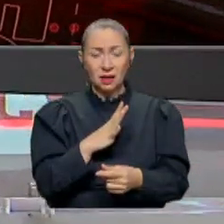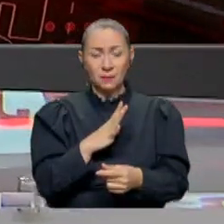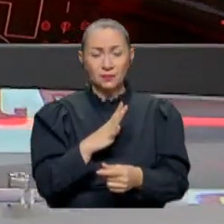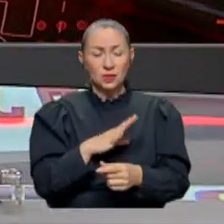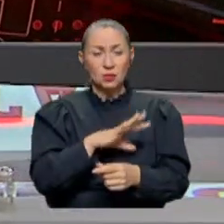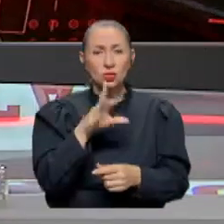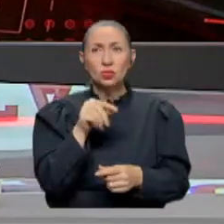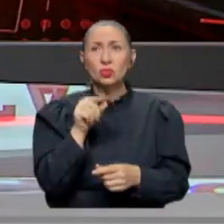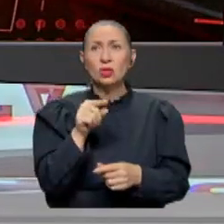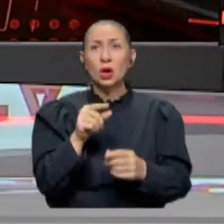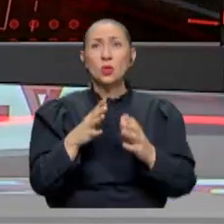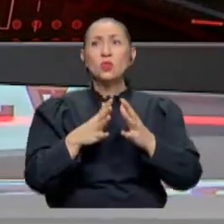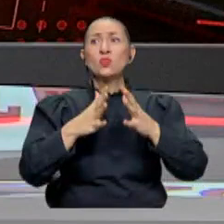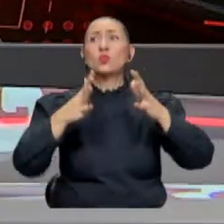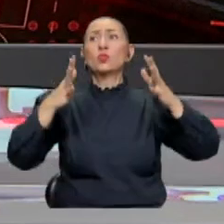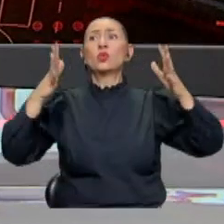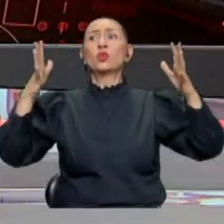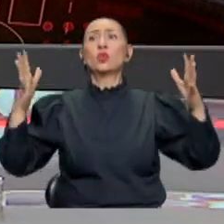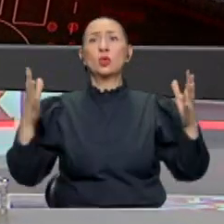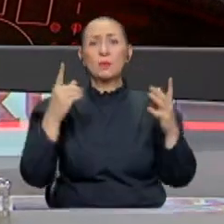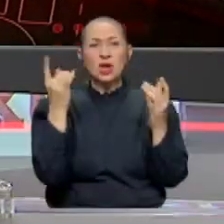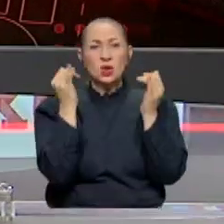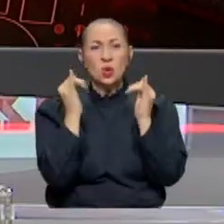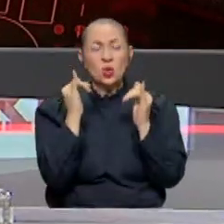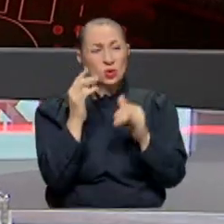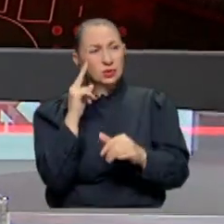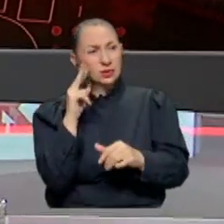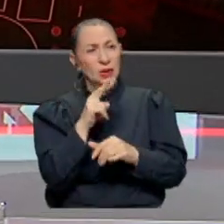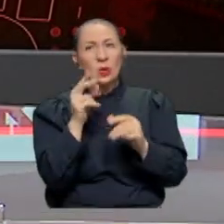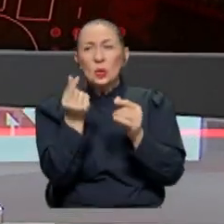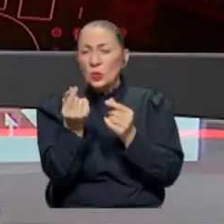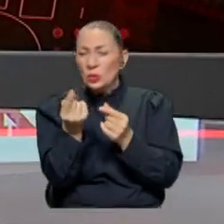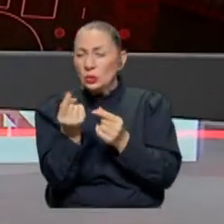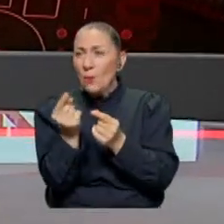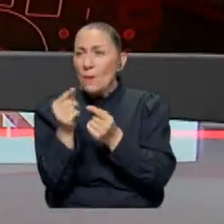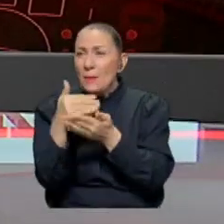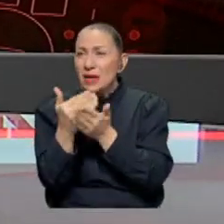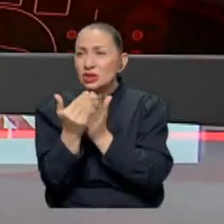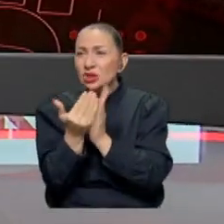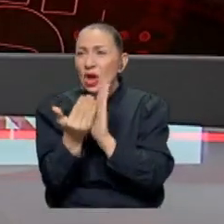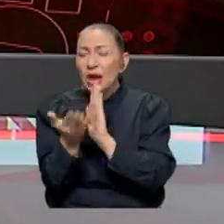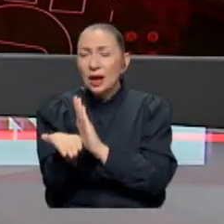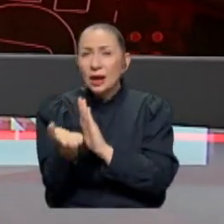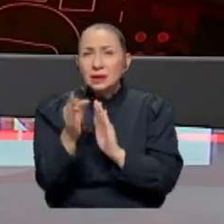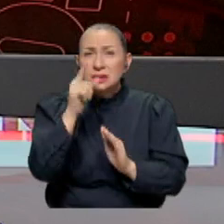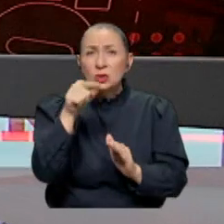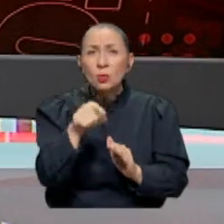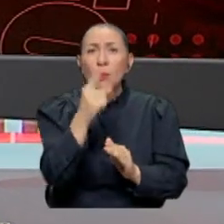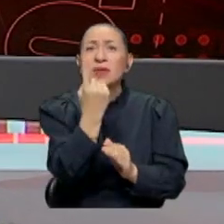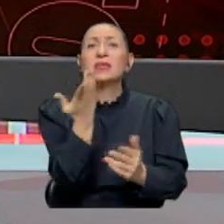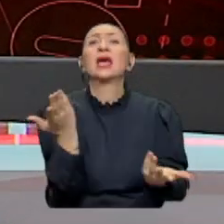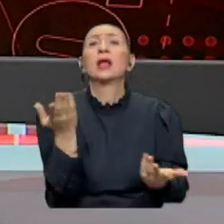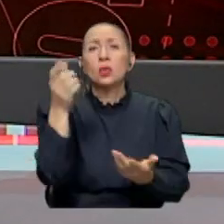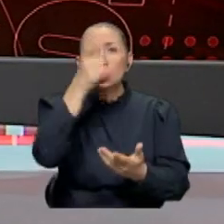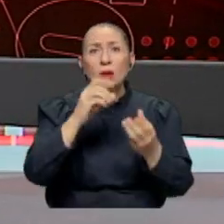bütün bunlar büyük bir feci manzaranın küçük parçaları. Sadece bu vakadan ibaret değil